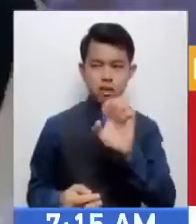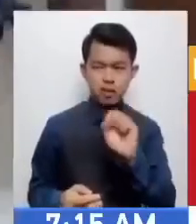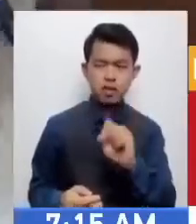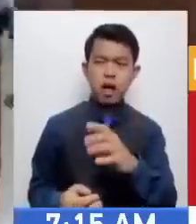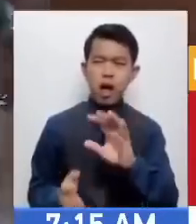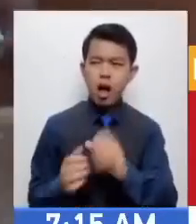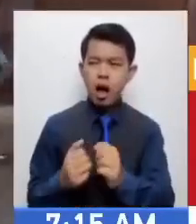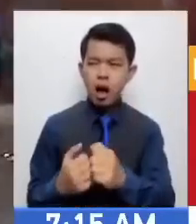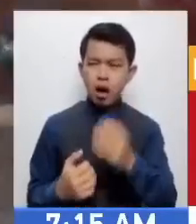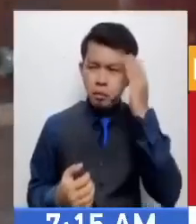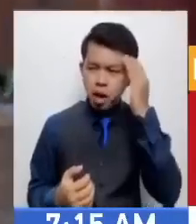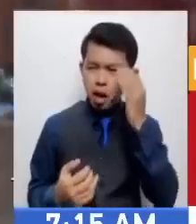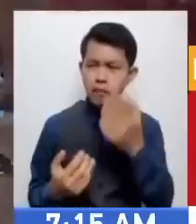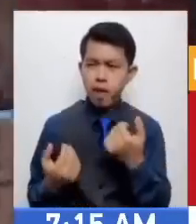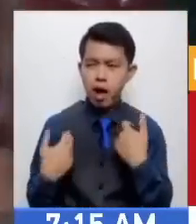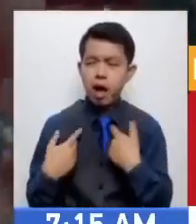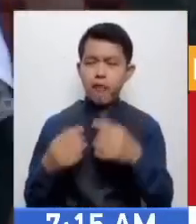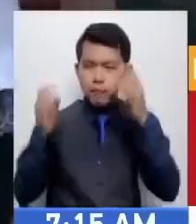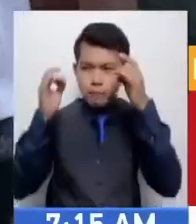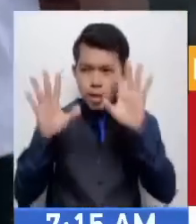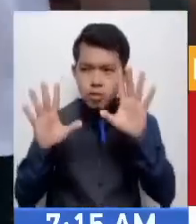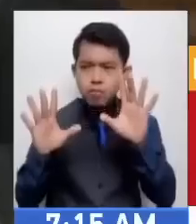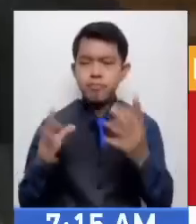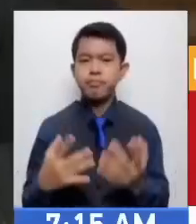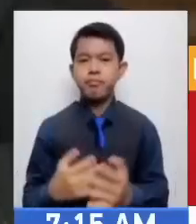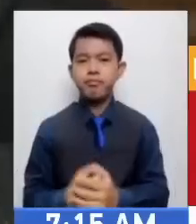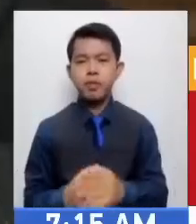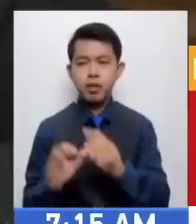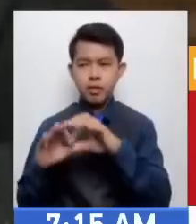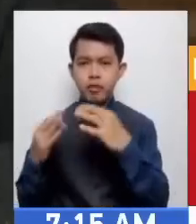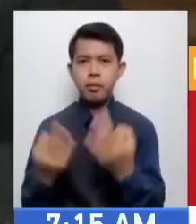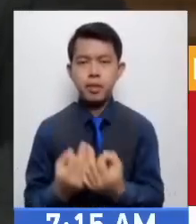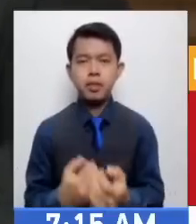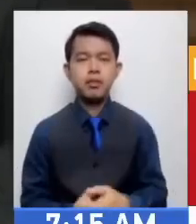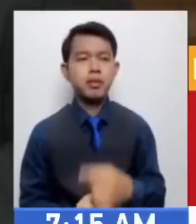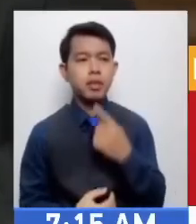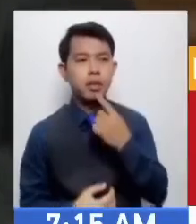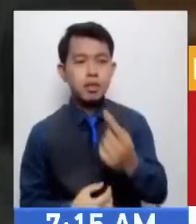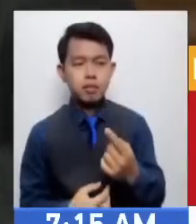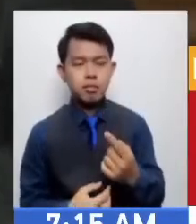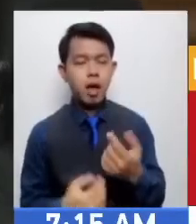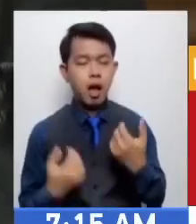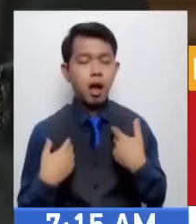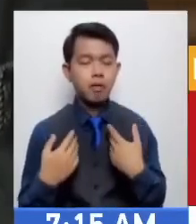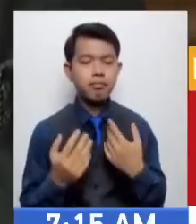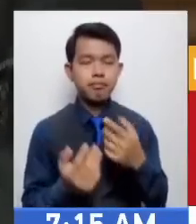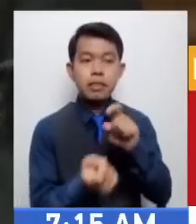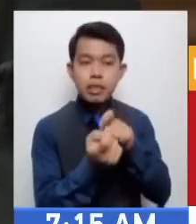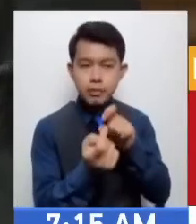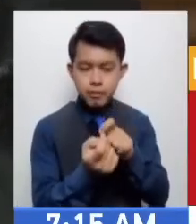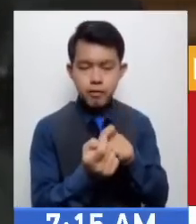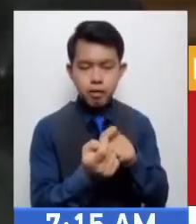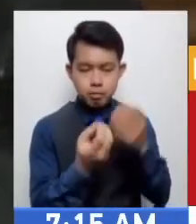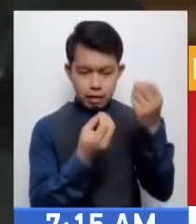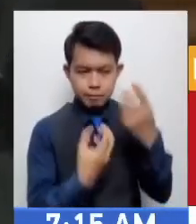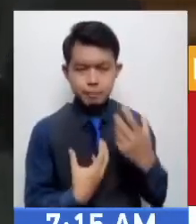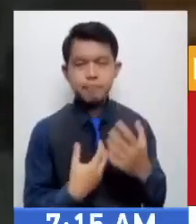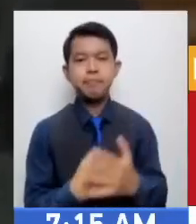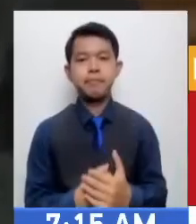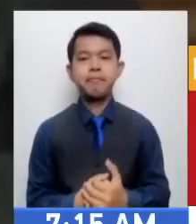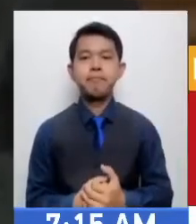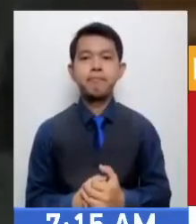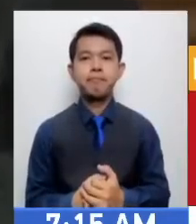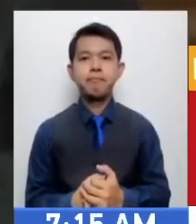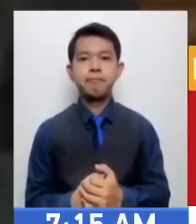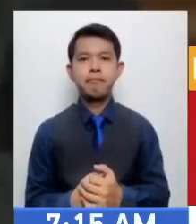kanyang pamilya? Ito po ay ayon po sa matibay na impormasyon. Katulad po nung nangyari nung